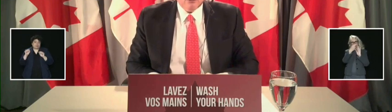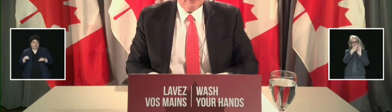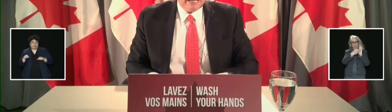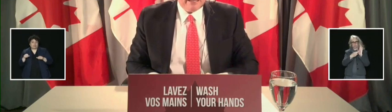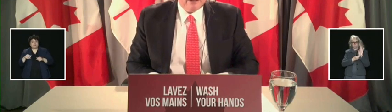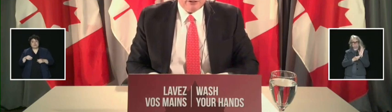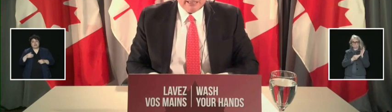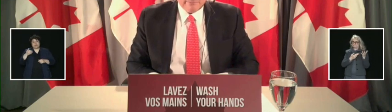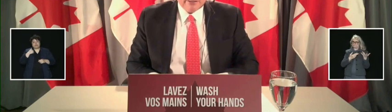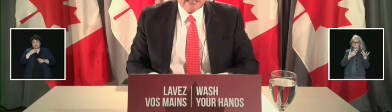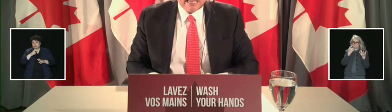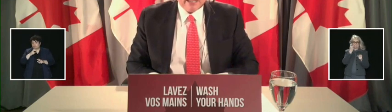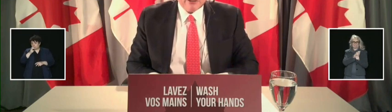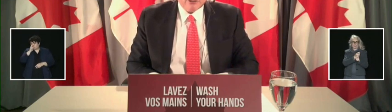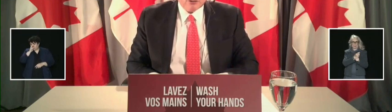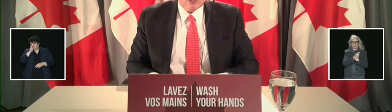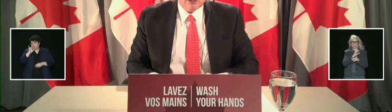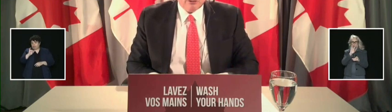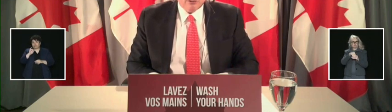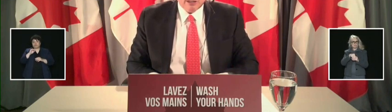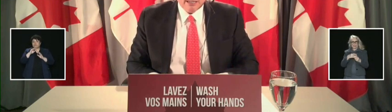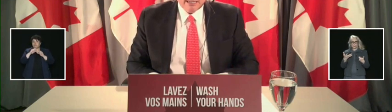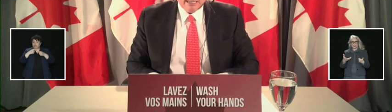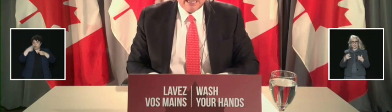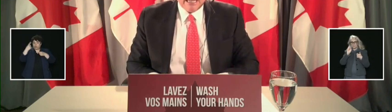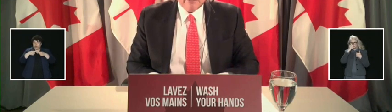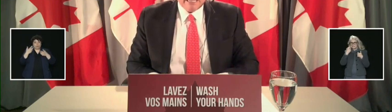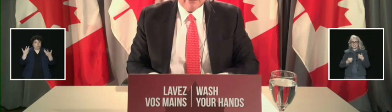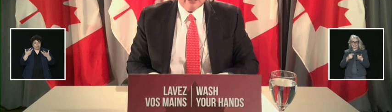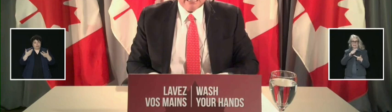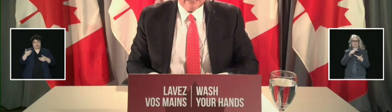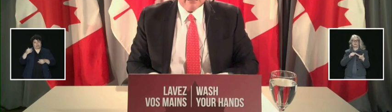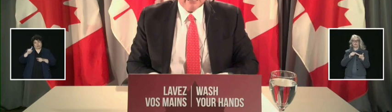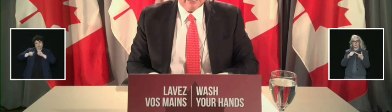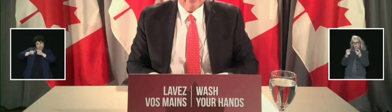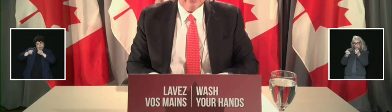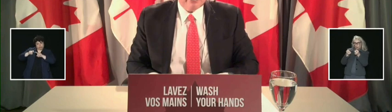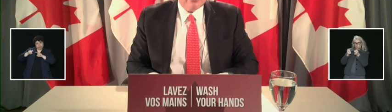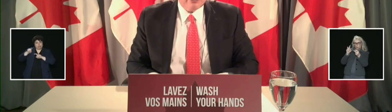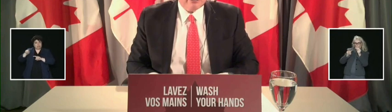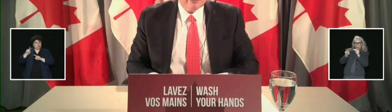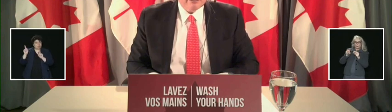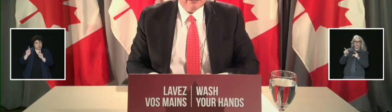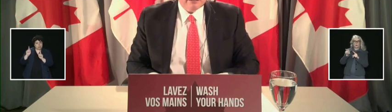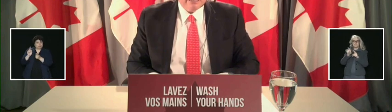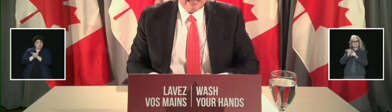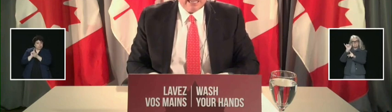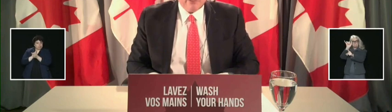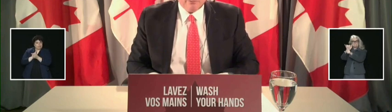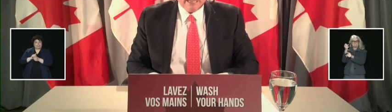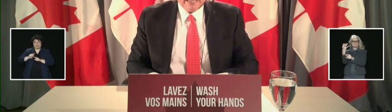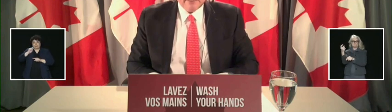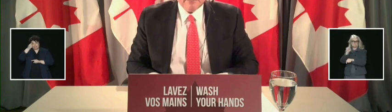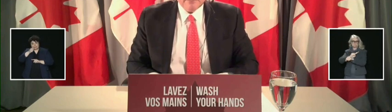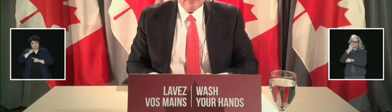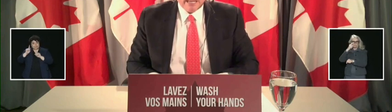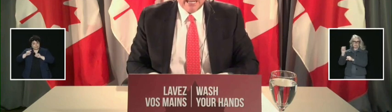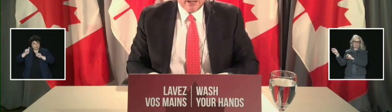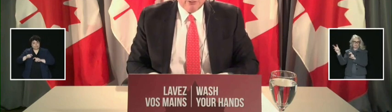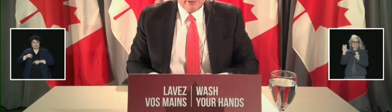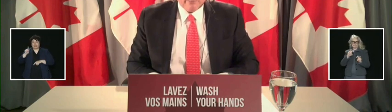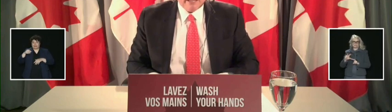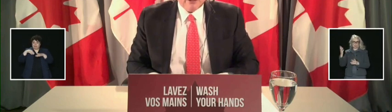comprennent le dépistage, le contrôle et la mise en quarantaine des voyageurs qui arrivent au pays.